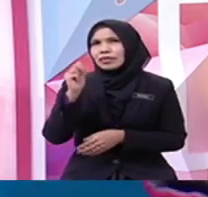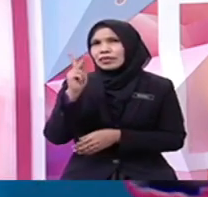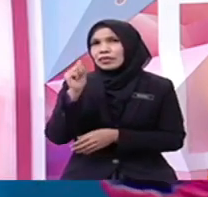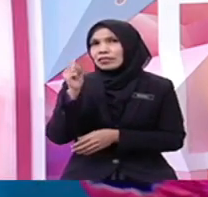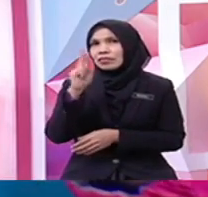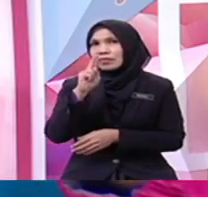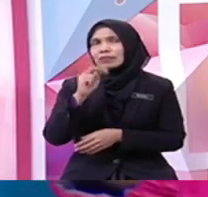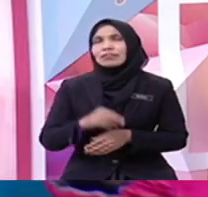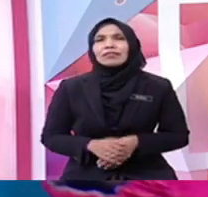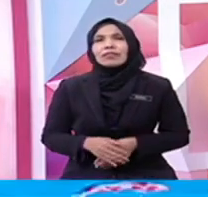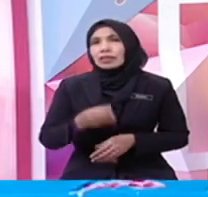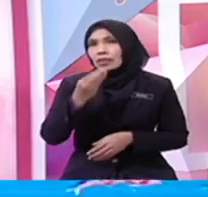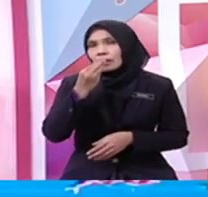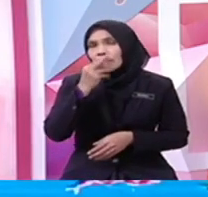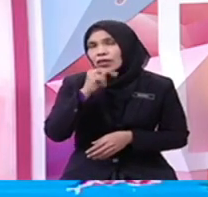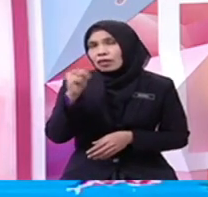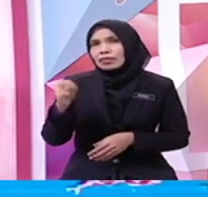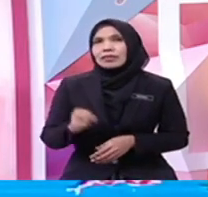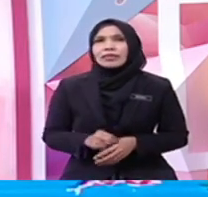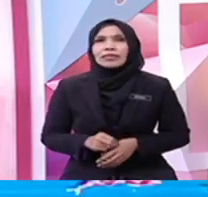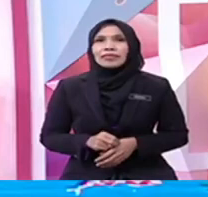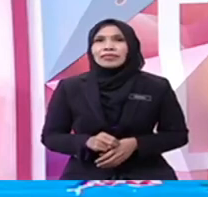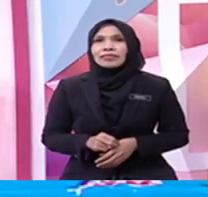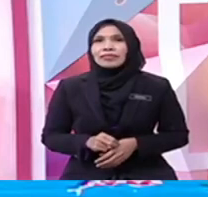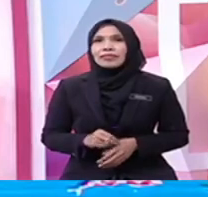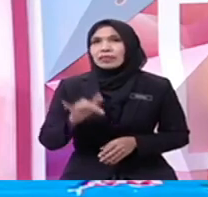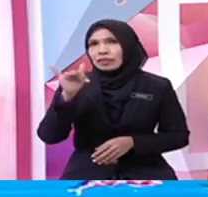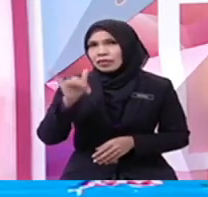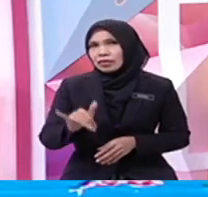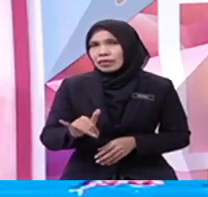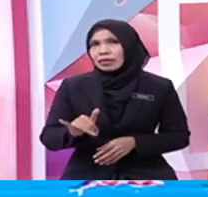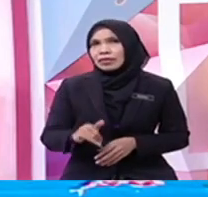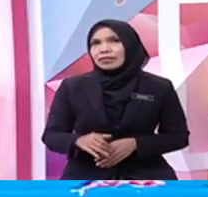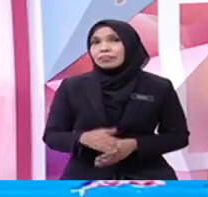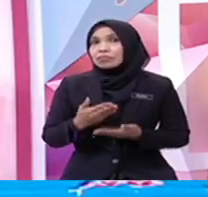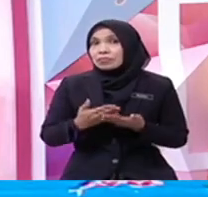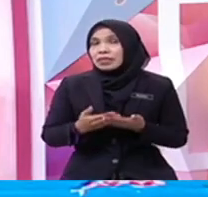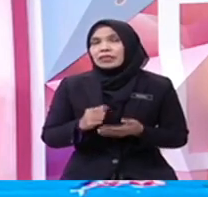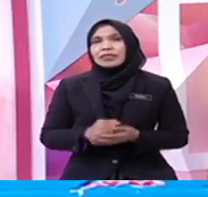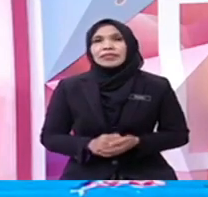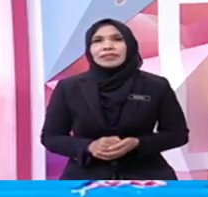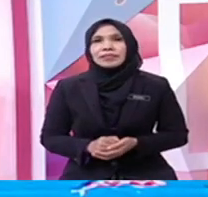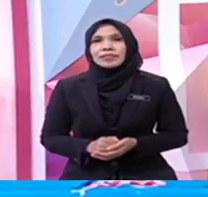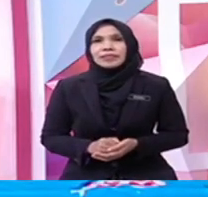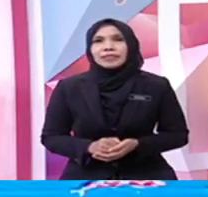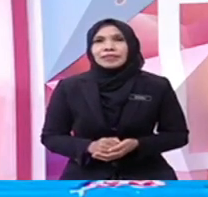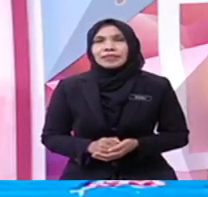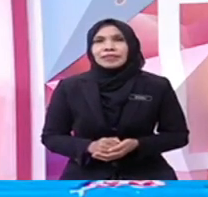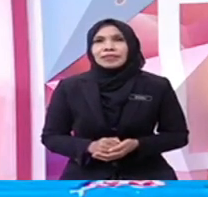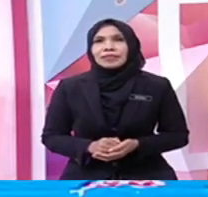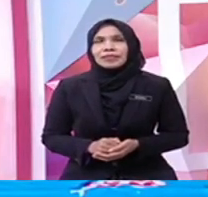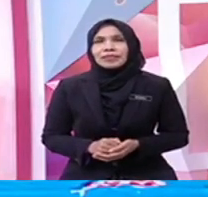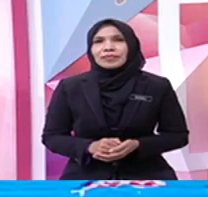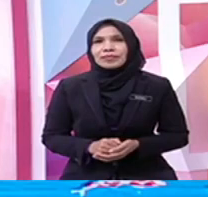bahkan nih makanan yang berkhasiat sebab kita bakal kita tak gurindam menggunakan minyak yang banyak jadi kita letak dekat